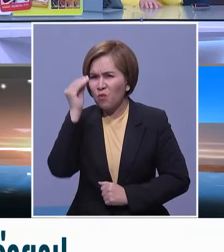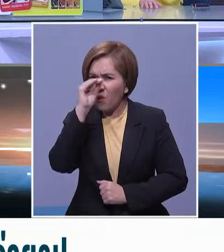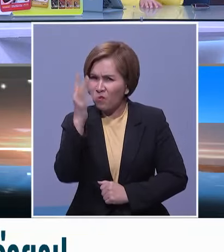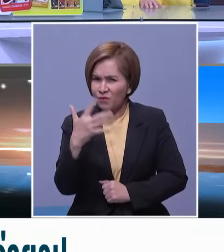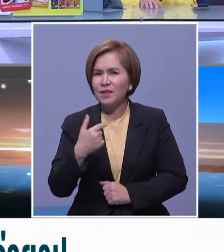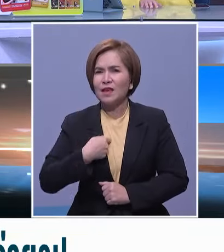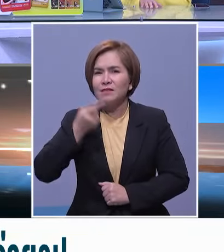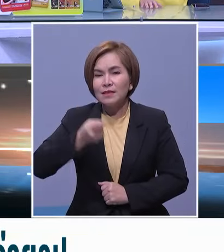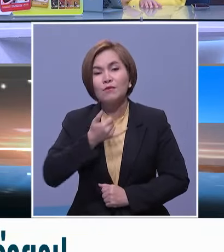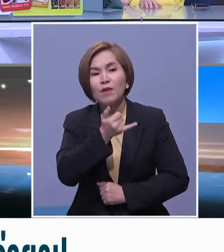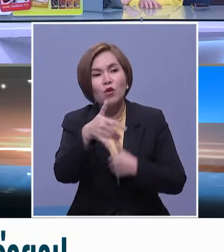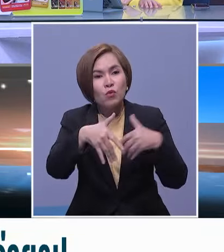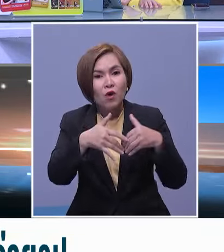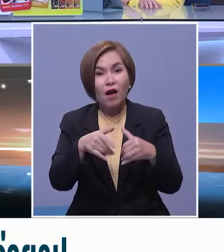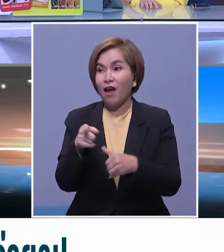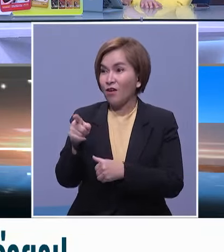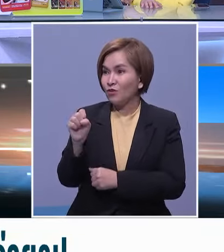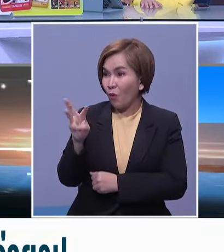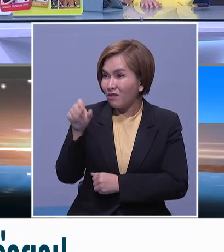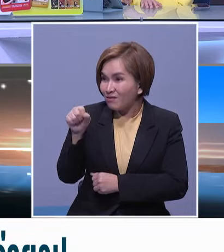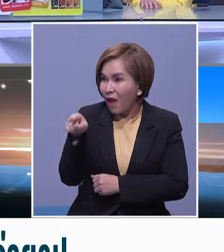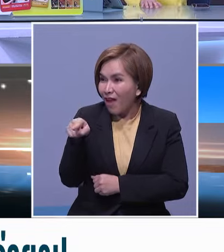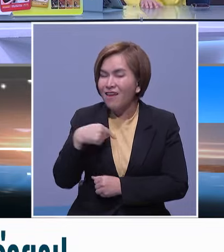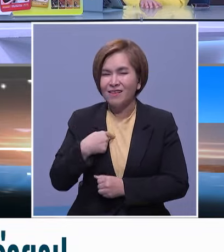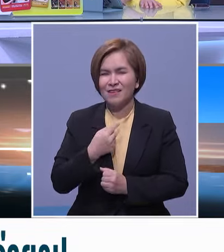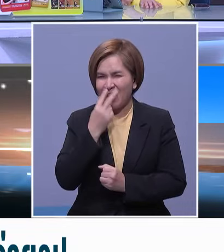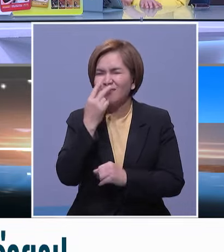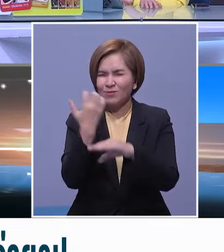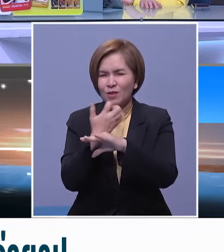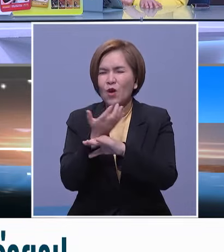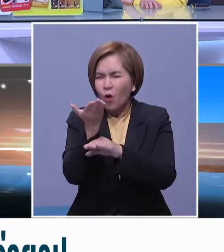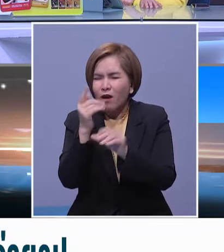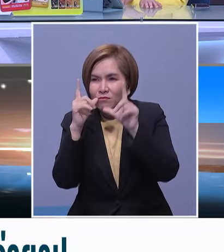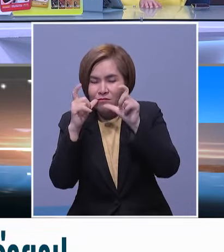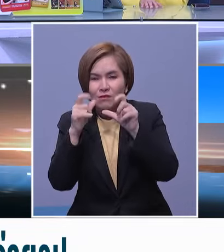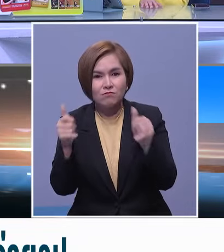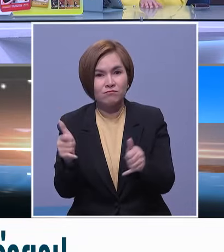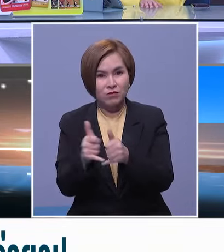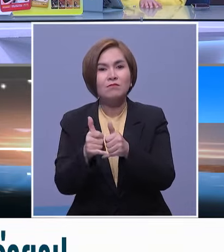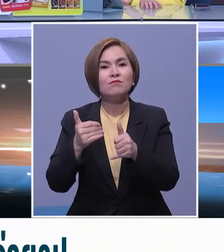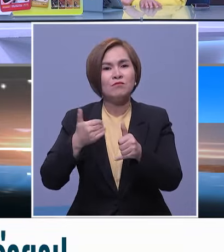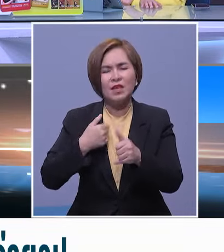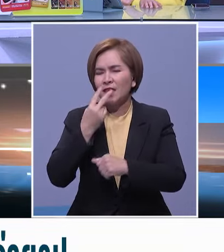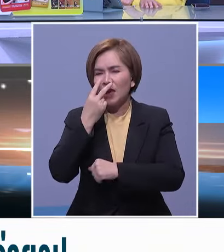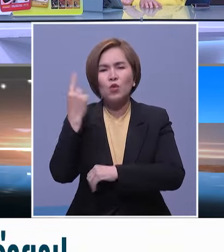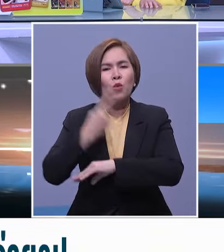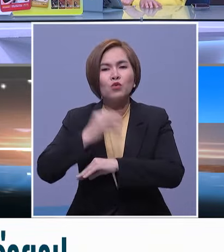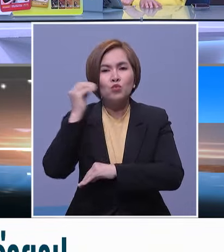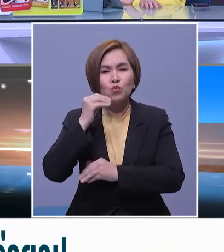คือพอลงพื้นที่ไปคนแบบเอ้ยใช่สว.กฤษดิ์ศักดิ์หรือเปล่า ครับ เห็นในทีวีขอถ่ายรูปหน่อยเป็นแบบนี้ทุกวัน